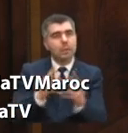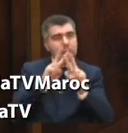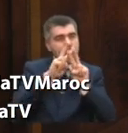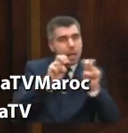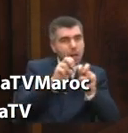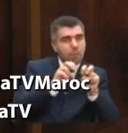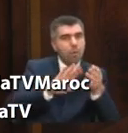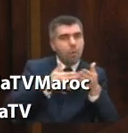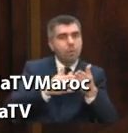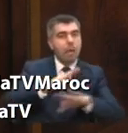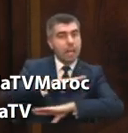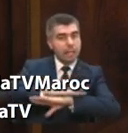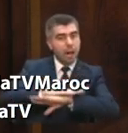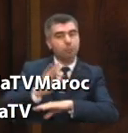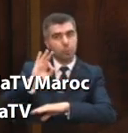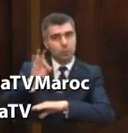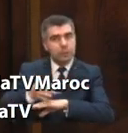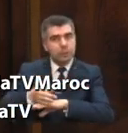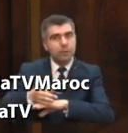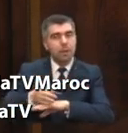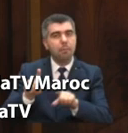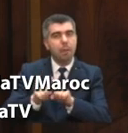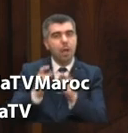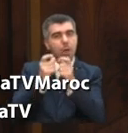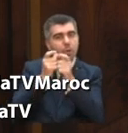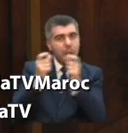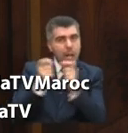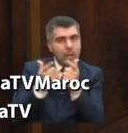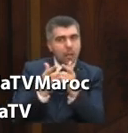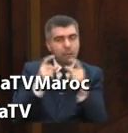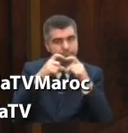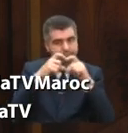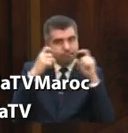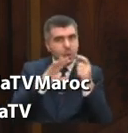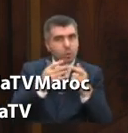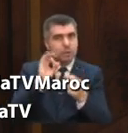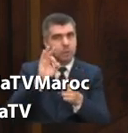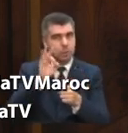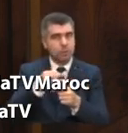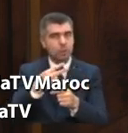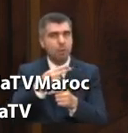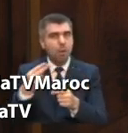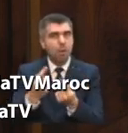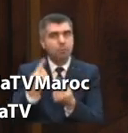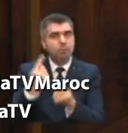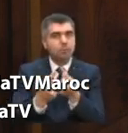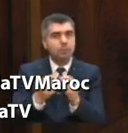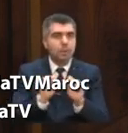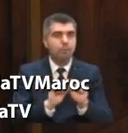والتحقق من مدى احترام هذه المقاولات للتدابير الاحترازية التي أقرتها السلطات العمومية لمواجهة فيروس